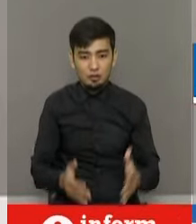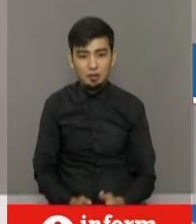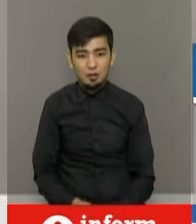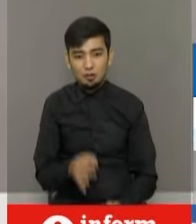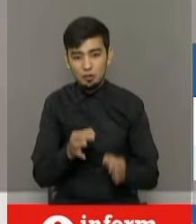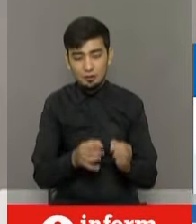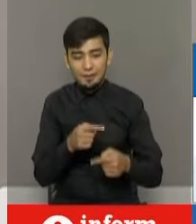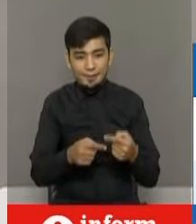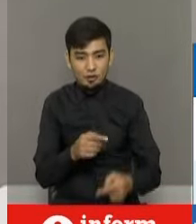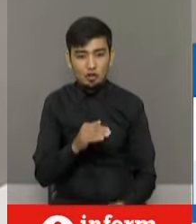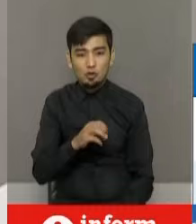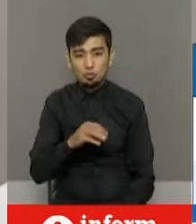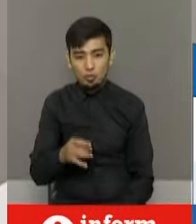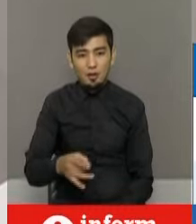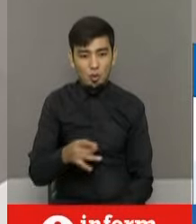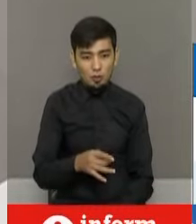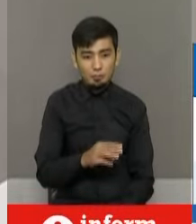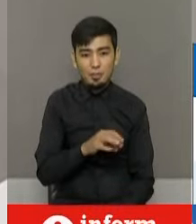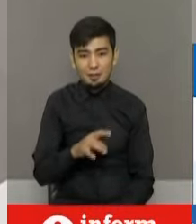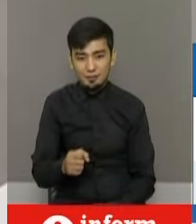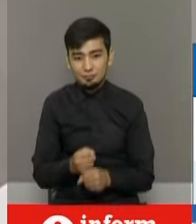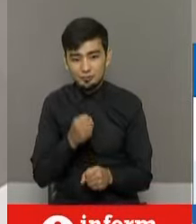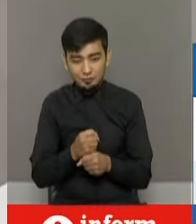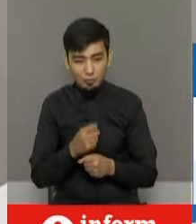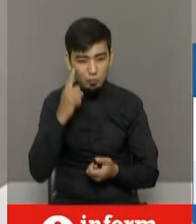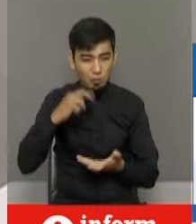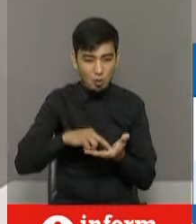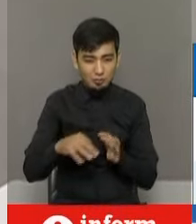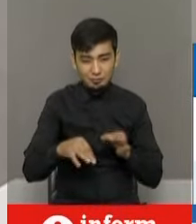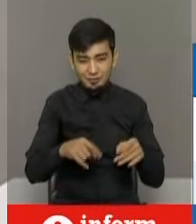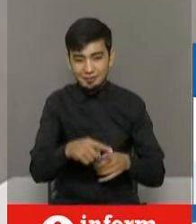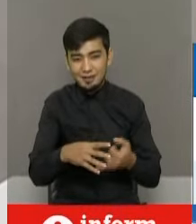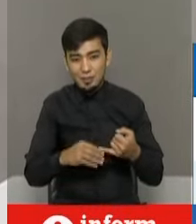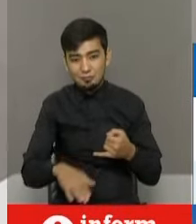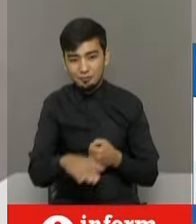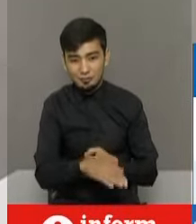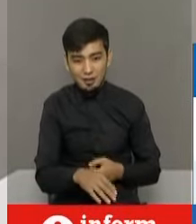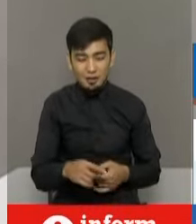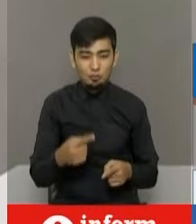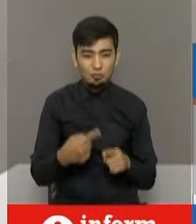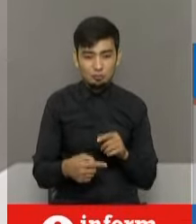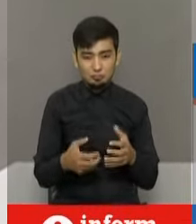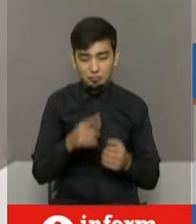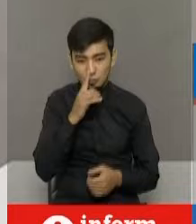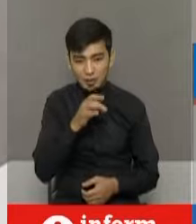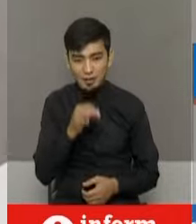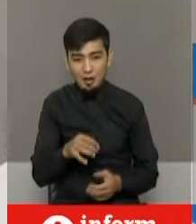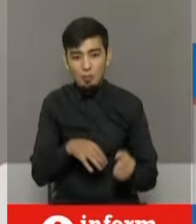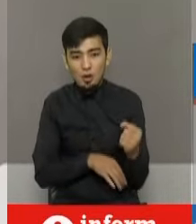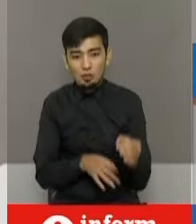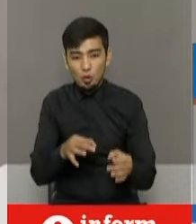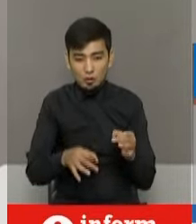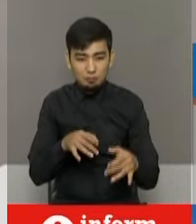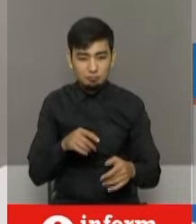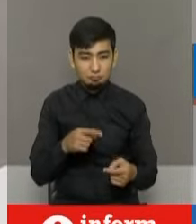аппаратом акима Жетсузского района меры по разработке проекта благоустройства данной территории не предпринимались. После завершения судебных разбирательств